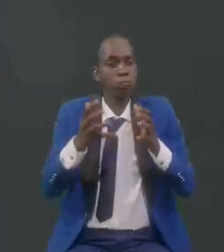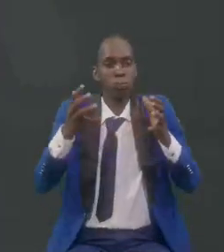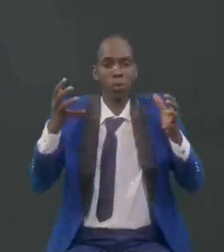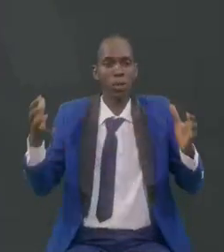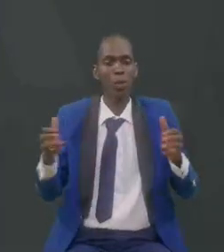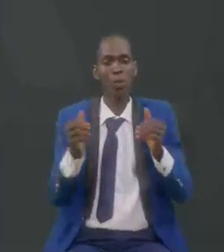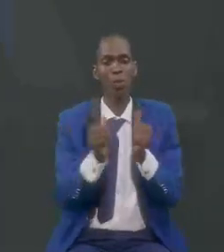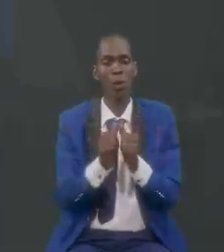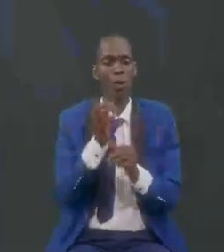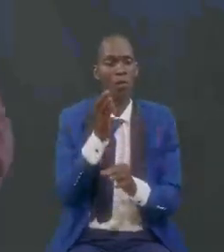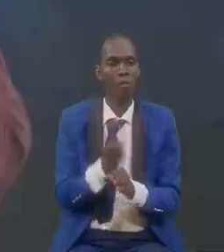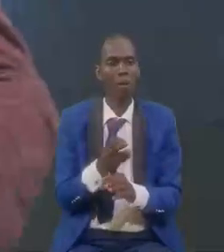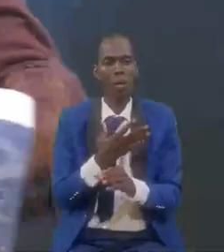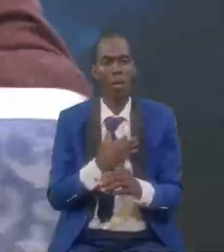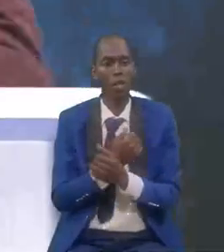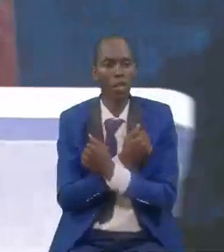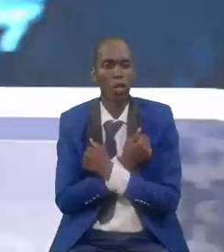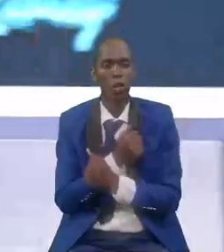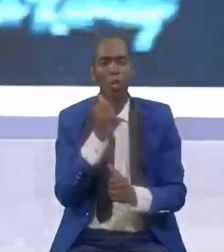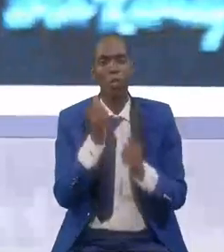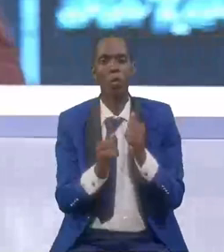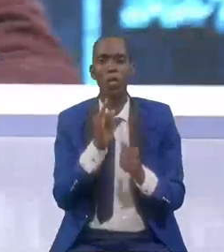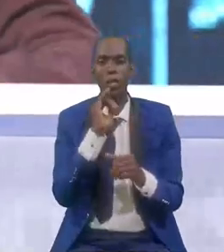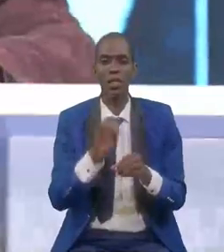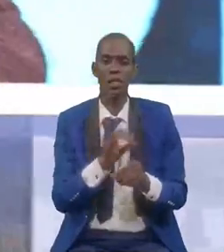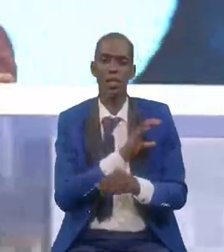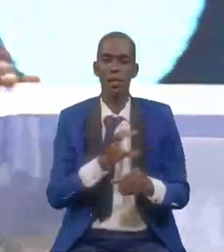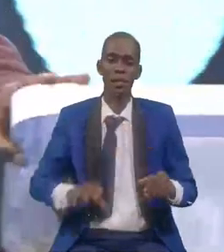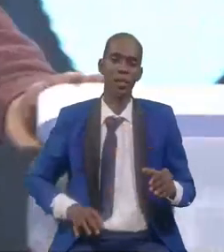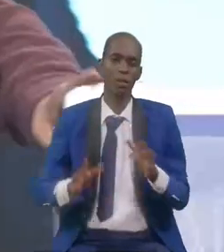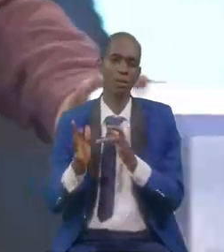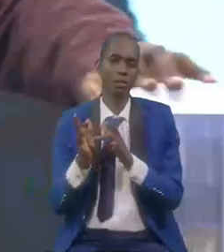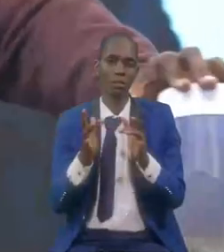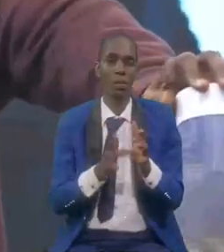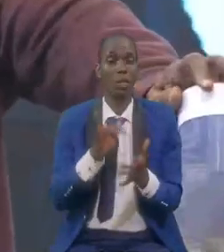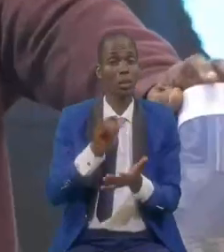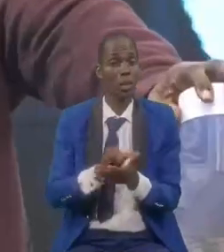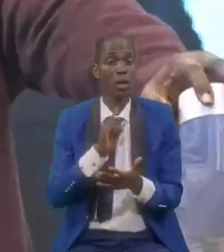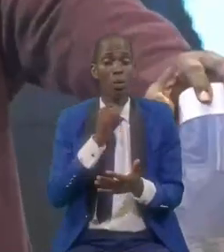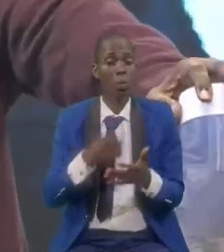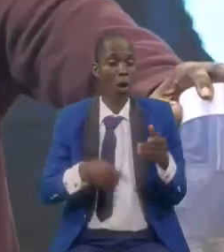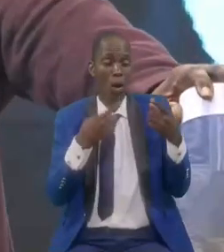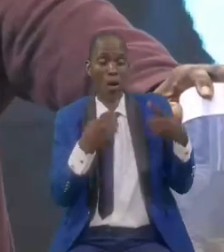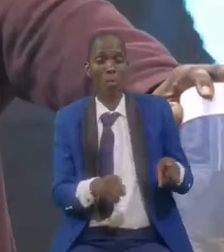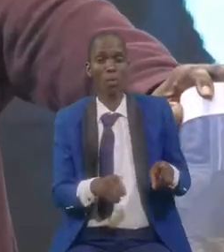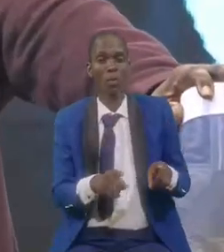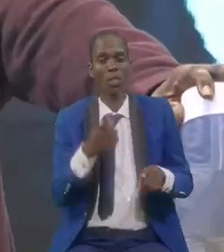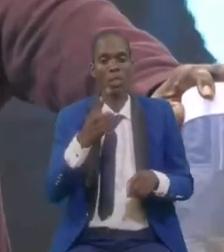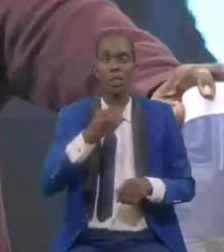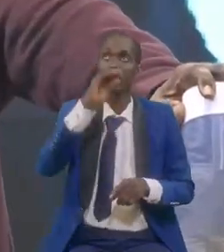charité qui est en Jésus-Christ. C'est ce qui est arrivé.